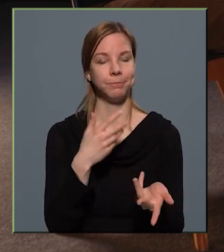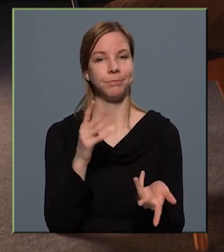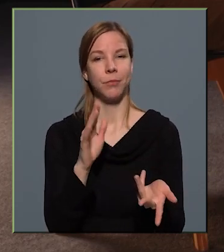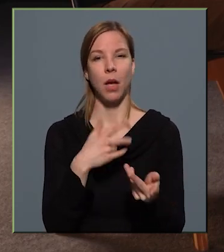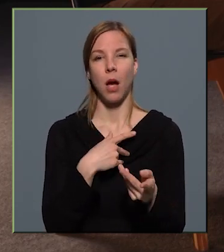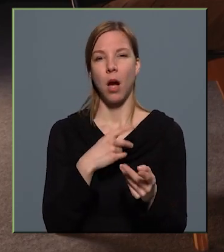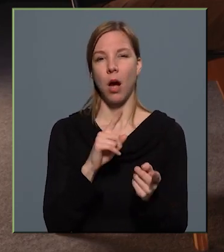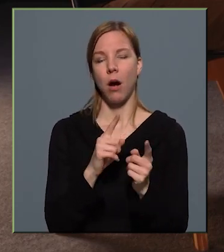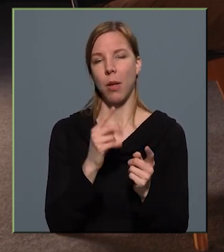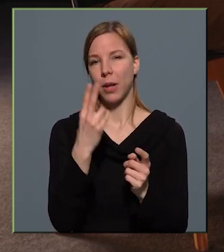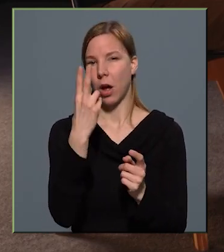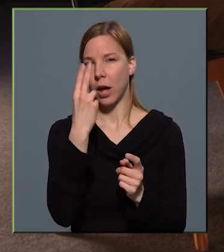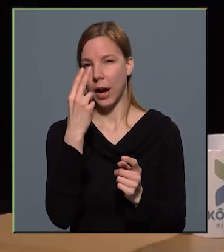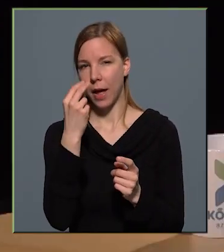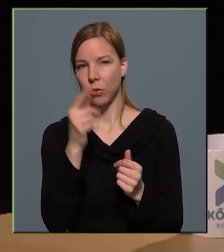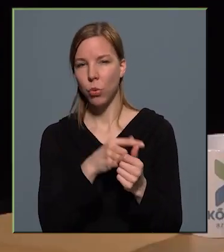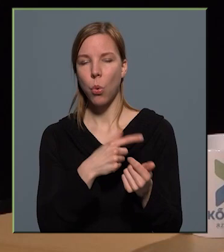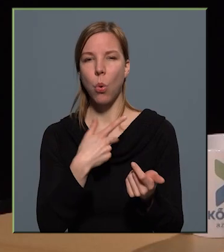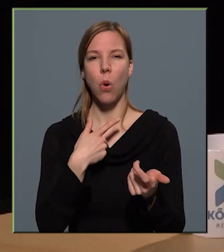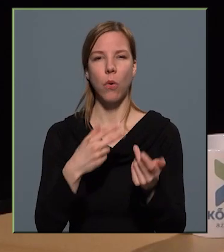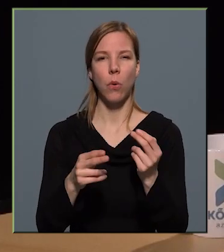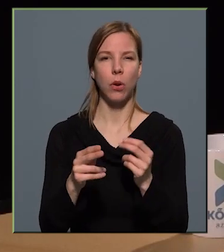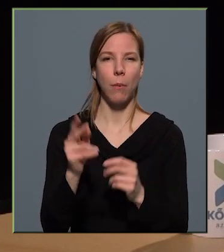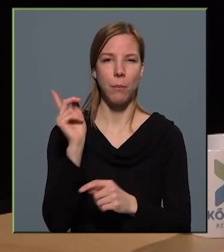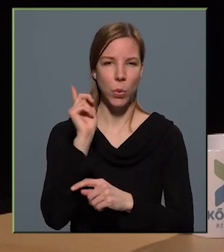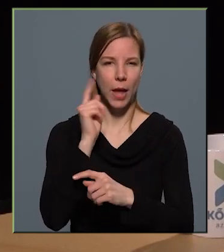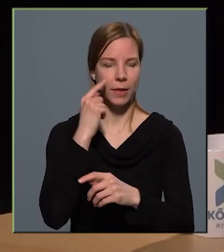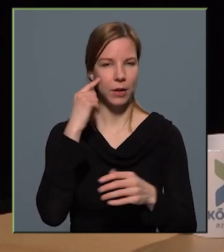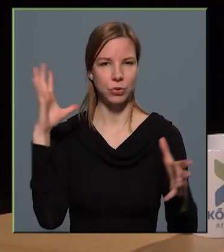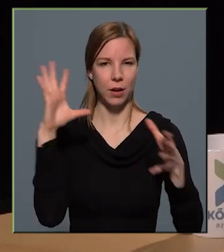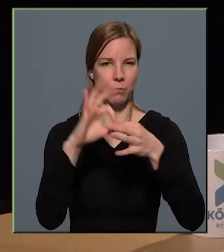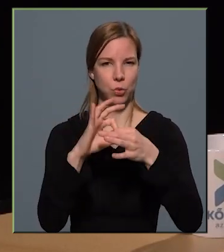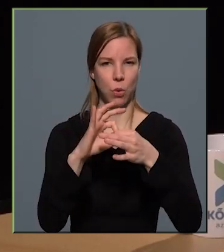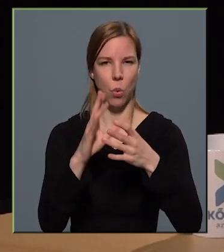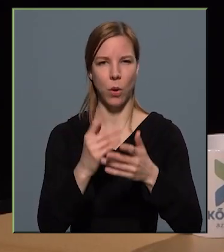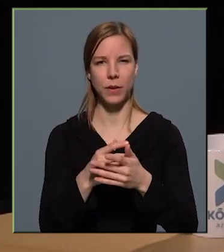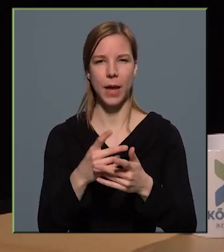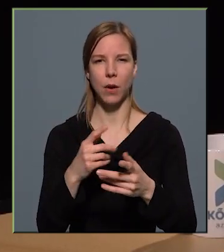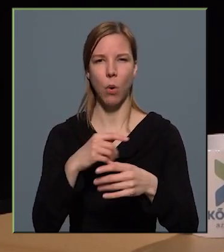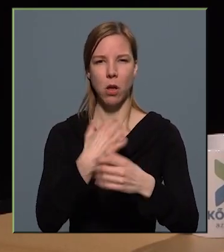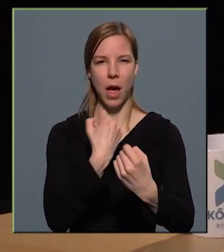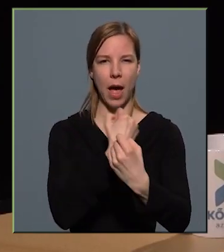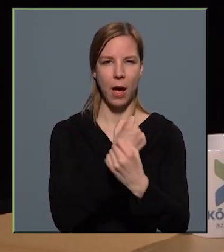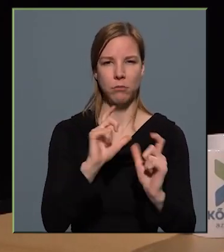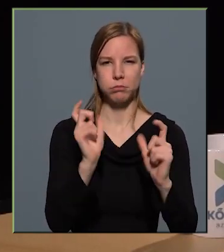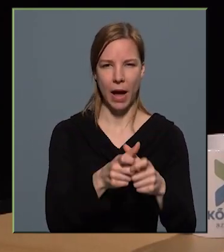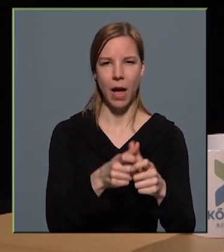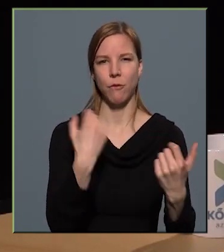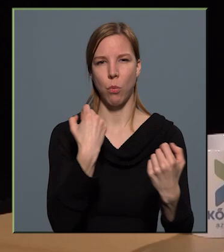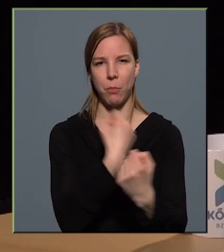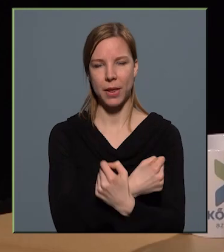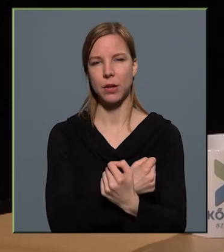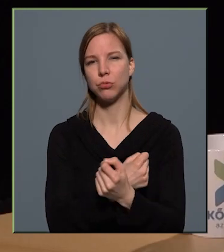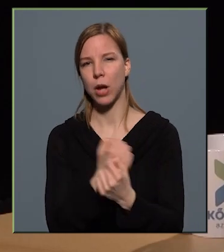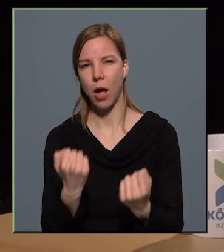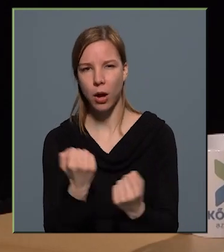általában a bírságolásnál, a büntetésnél jelentkezik, és a köztudatban ez megy át, hogy bilincsel, elfog, akciózik